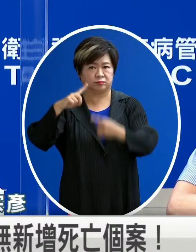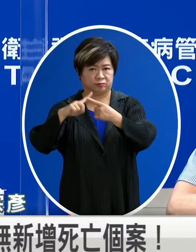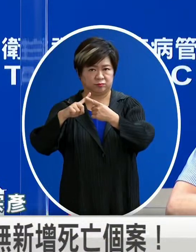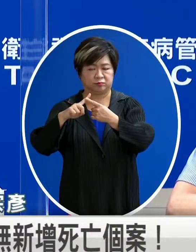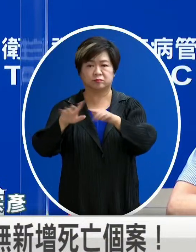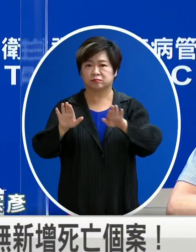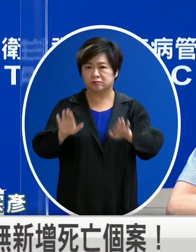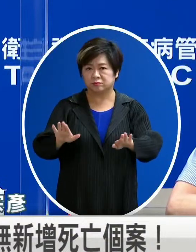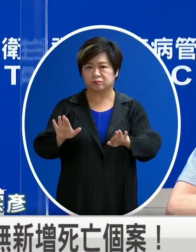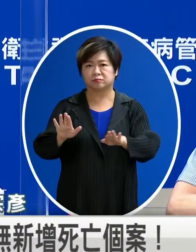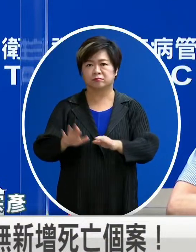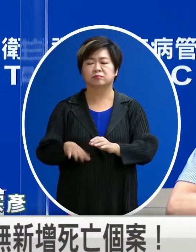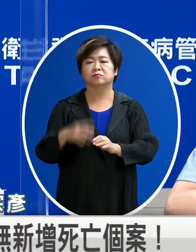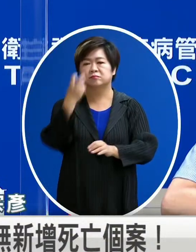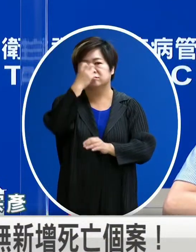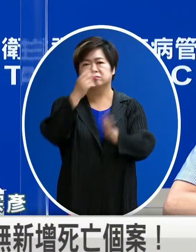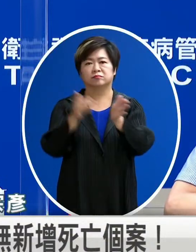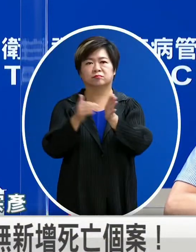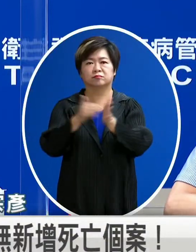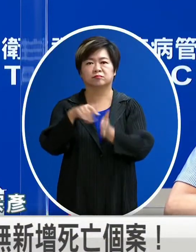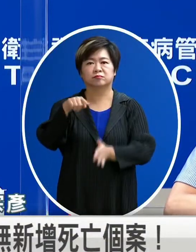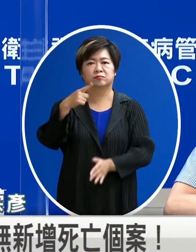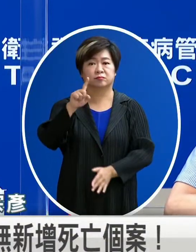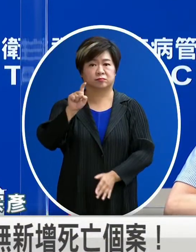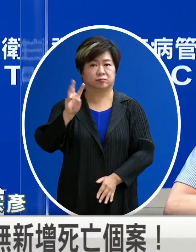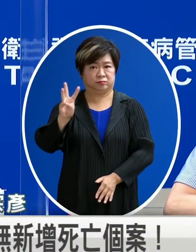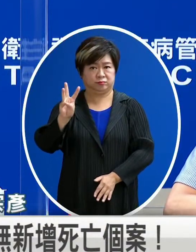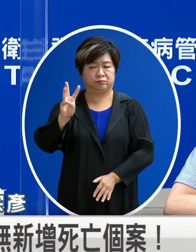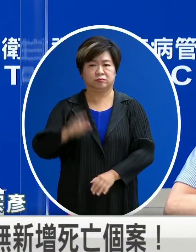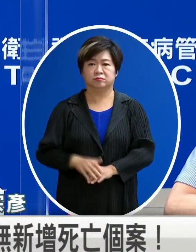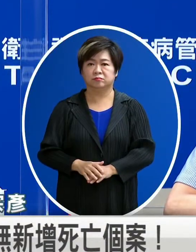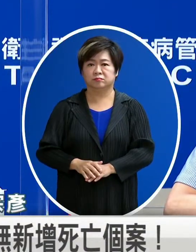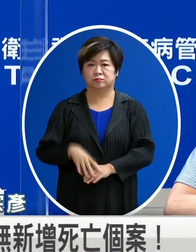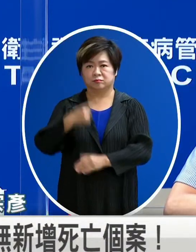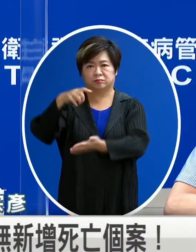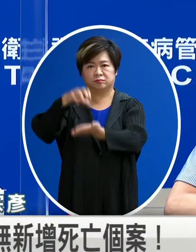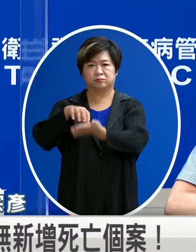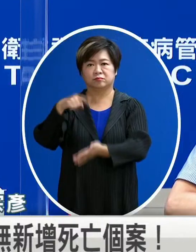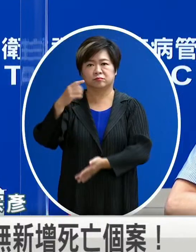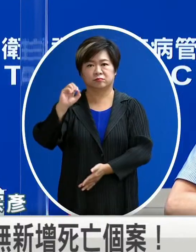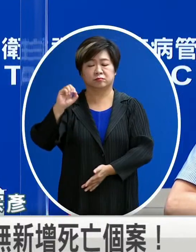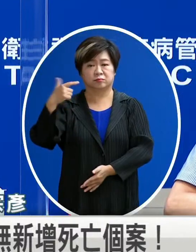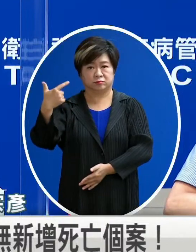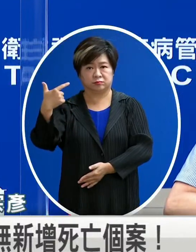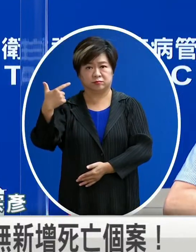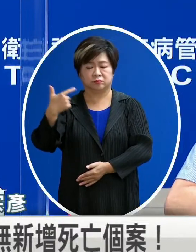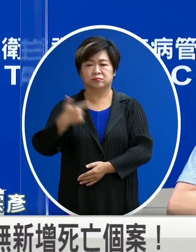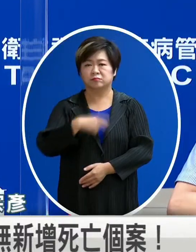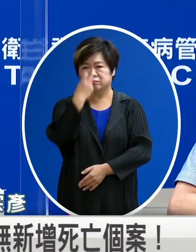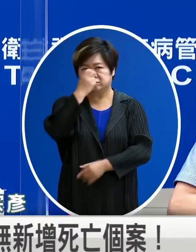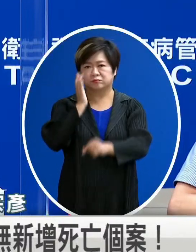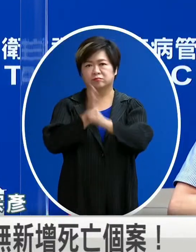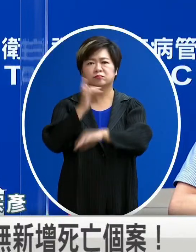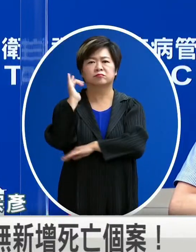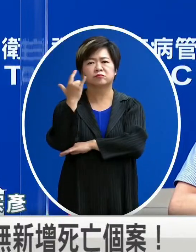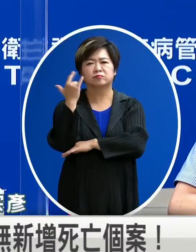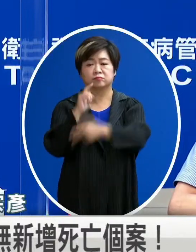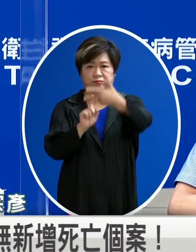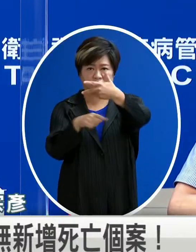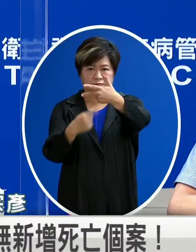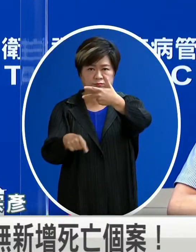目前已经采检的有113位，那阴性的有106位，那检验中的有